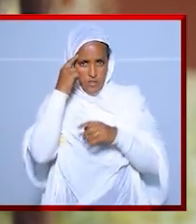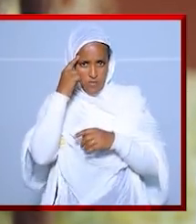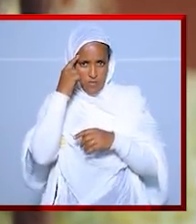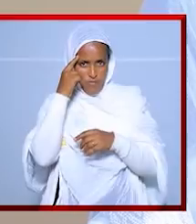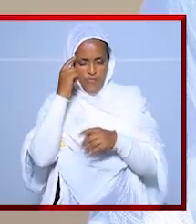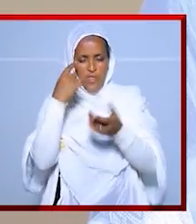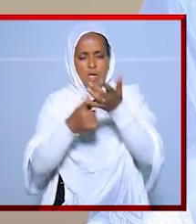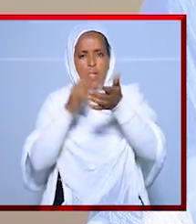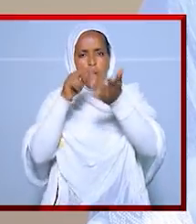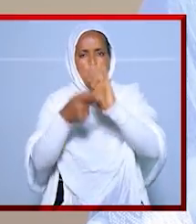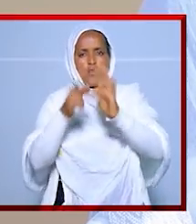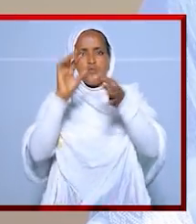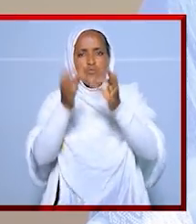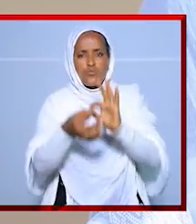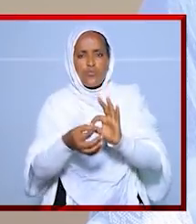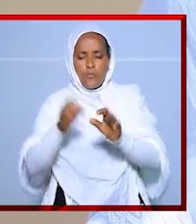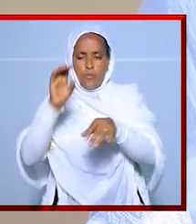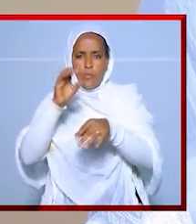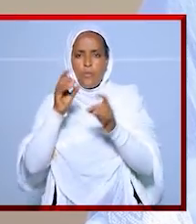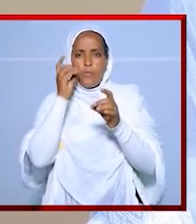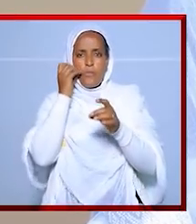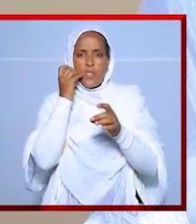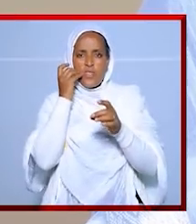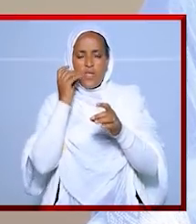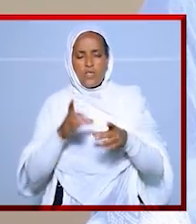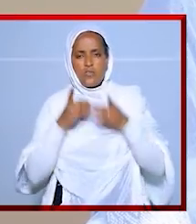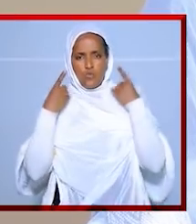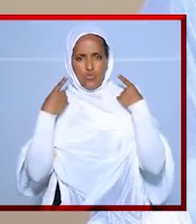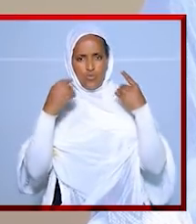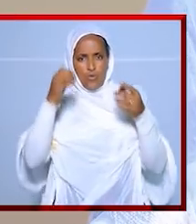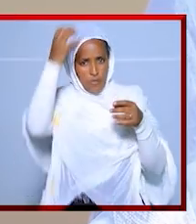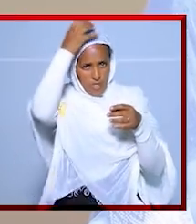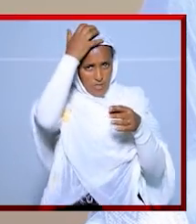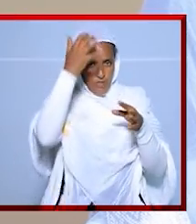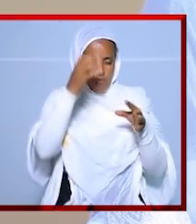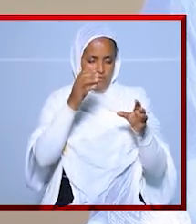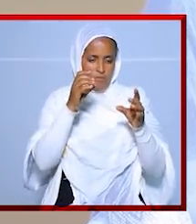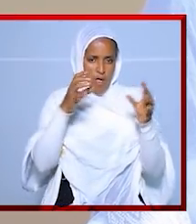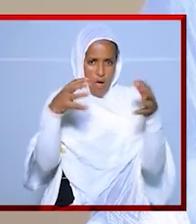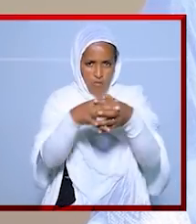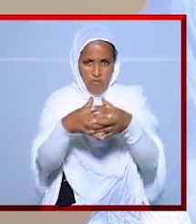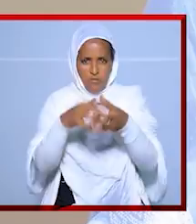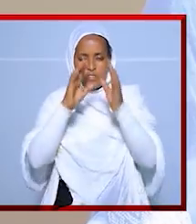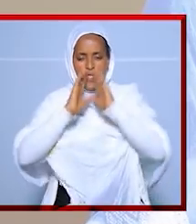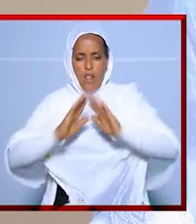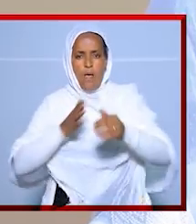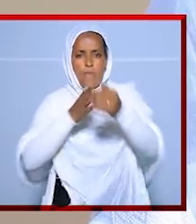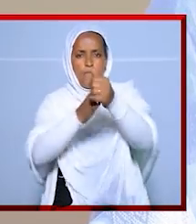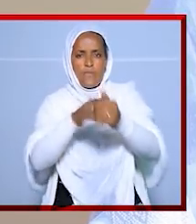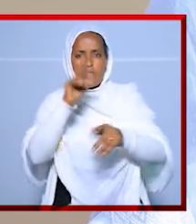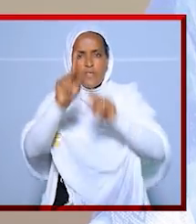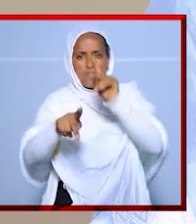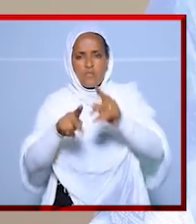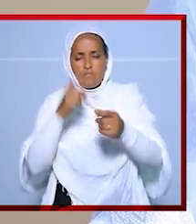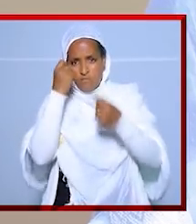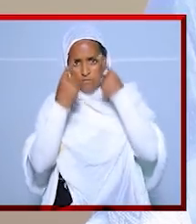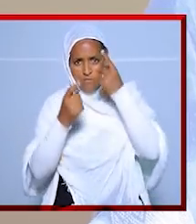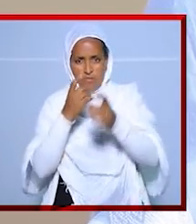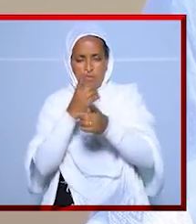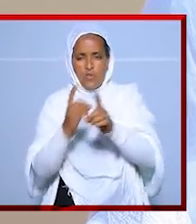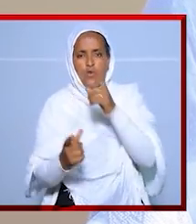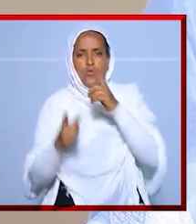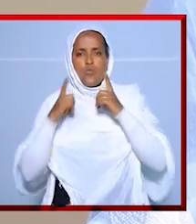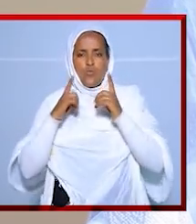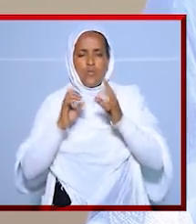ብዬ አስባለሁኝ። ይሄ ማለት ቤተ ክህነቱ ከቤተ መንግስት፣ ቤተ መንግስቱ ከቤተ ክህነቱ አንድ ሆኖ ህዝብን በሰላም የመራበት መግባባትን